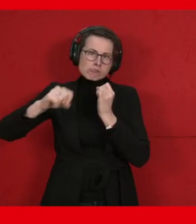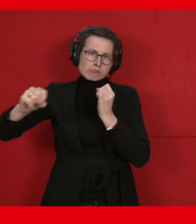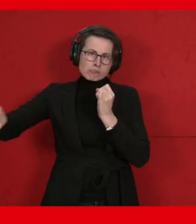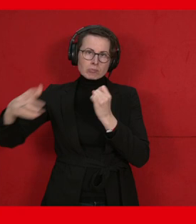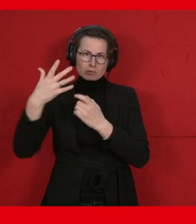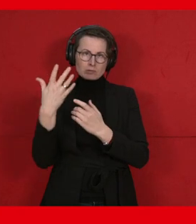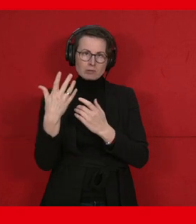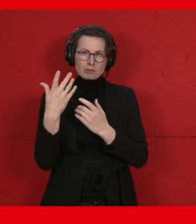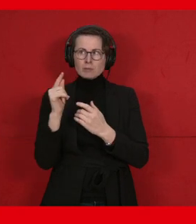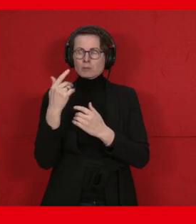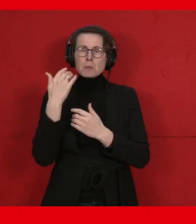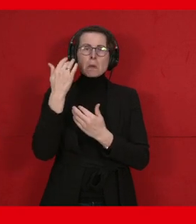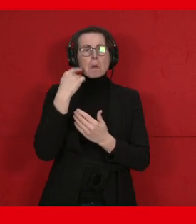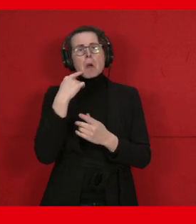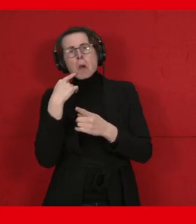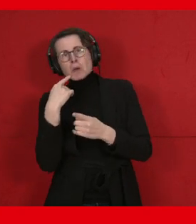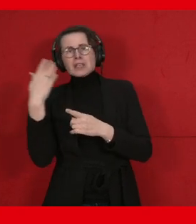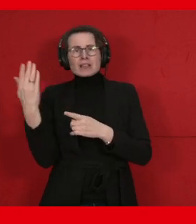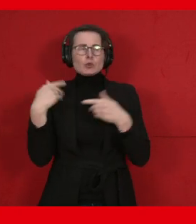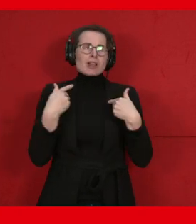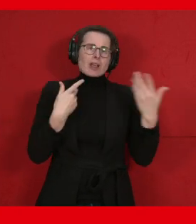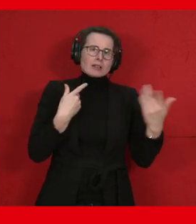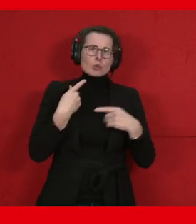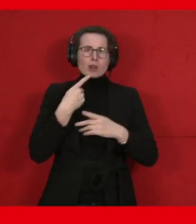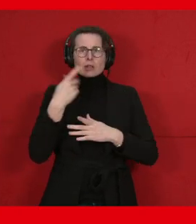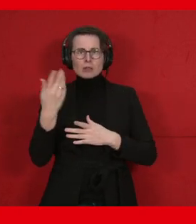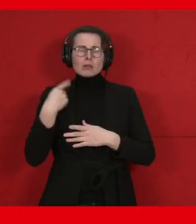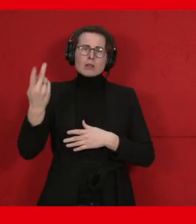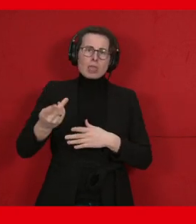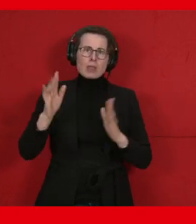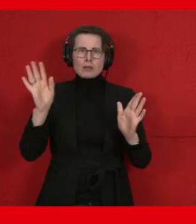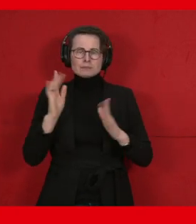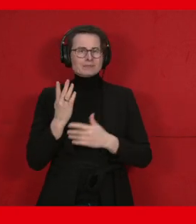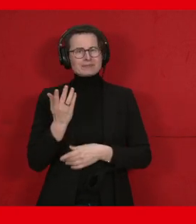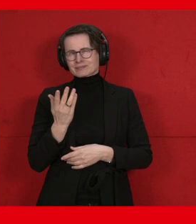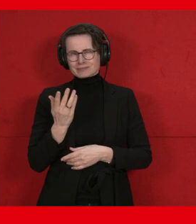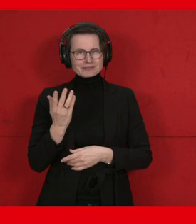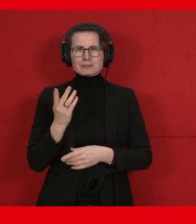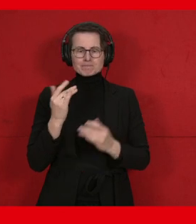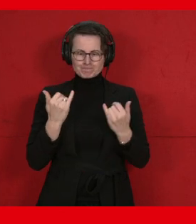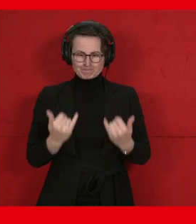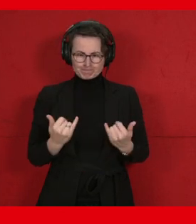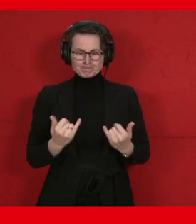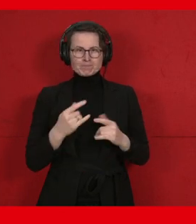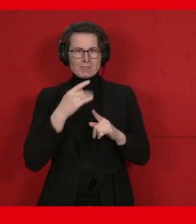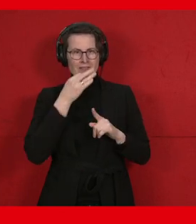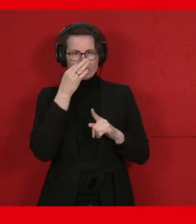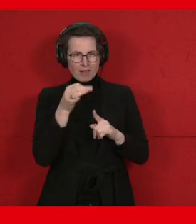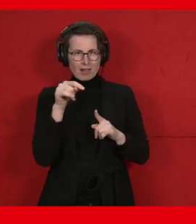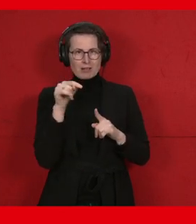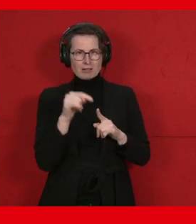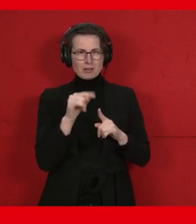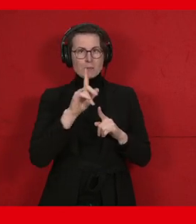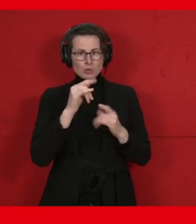Zustände. Und man kann immer irgendwo einen Ausgang finden, sei es dann Import oder so, dass die jetzigen Fragen irgendwie